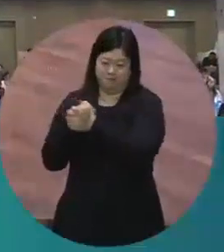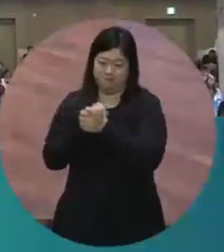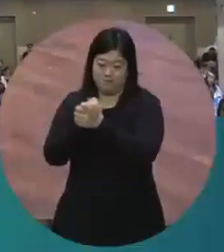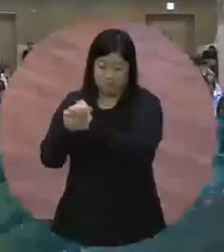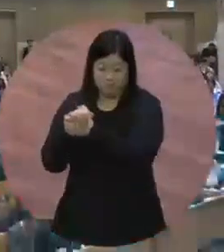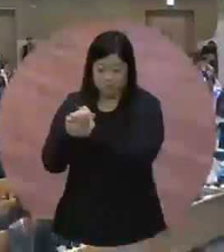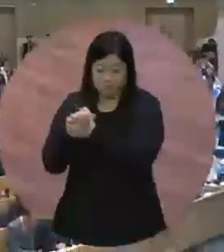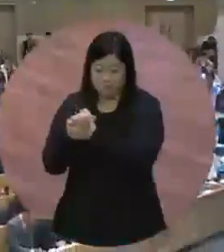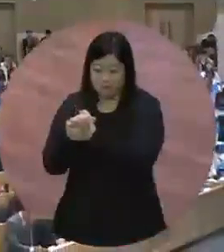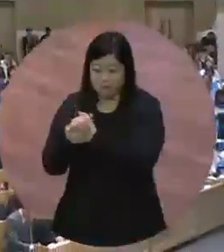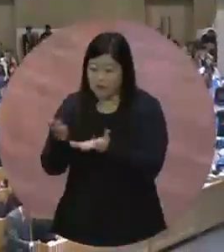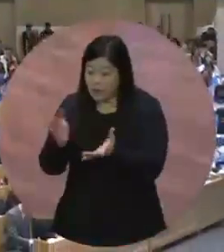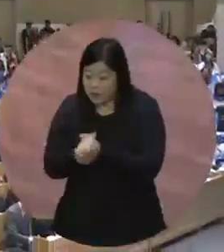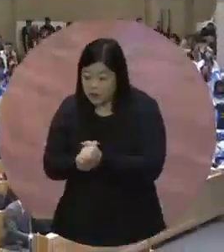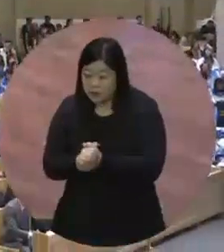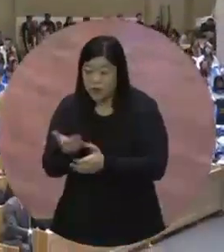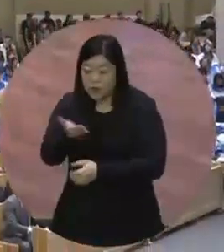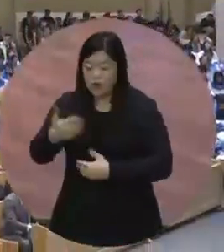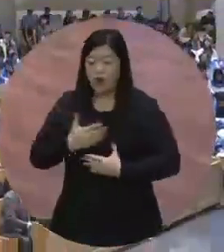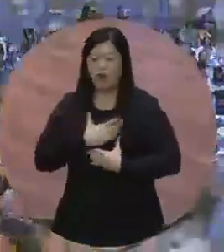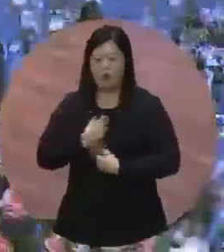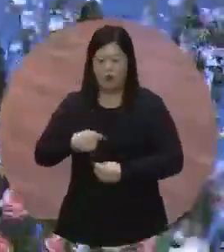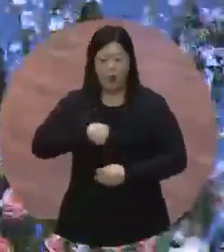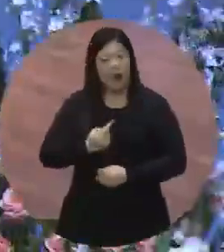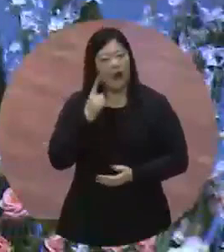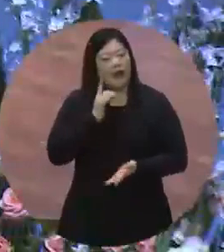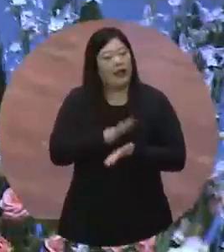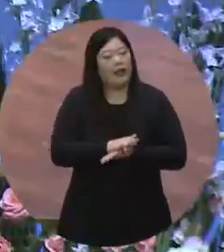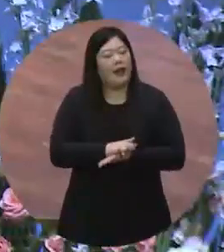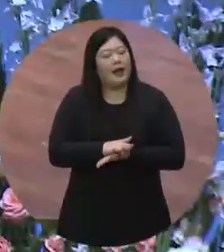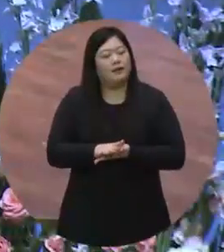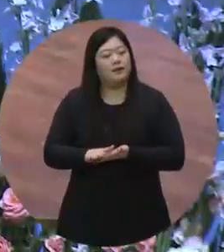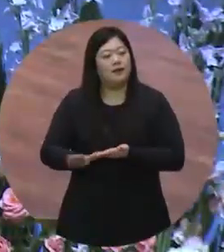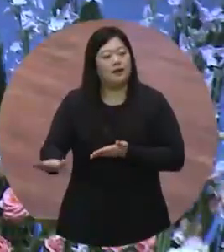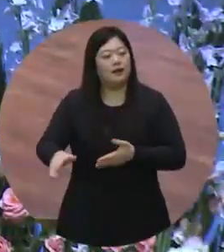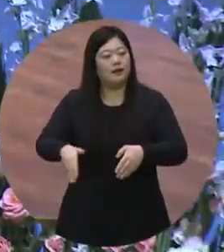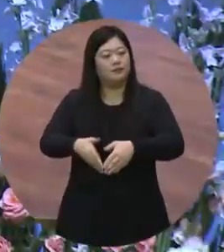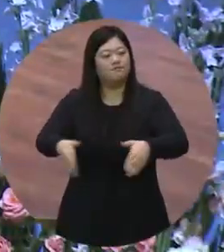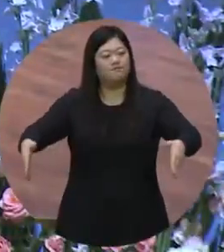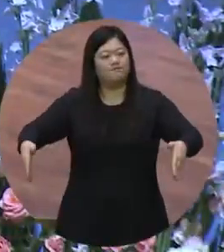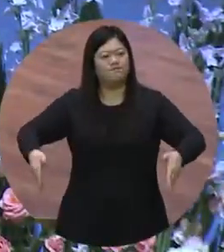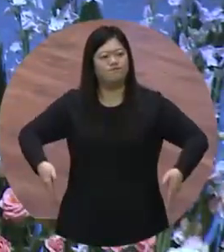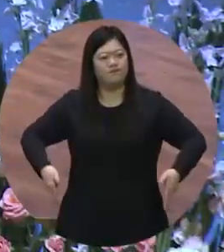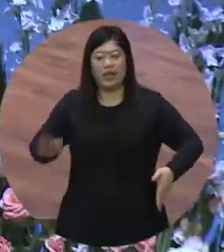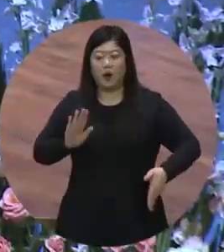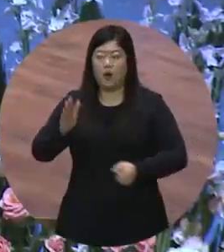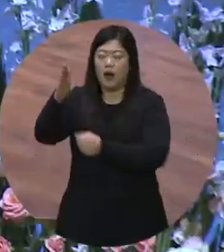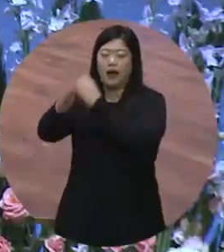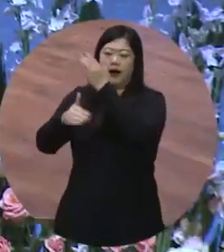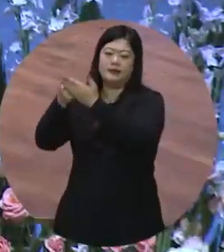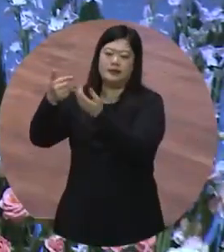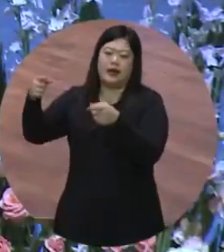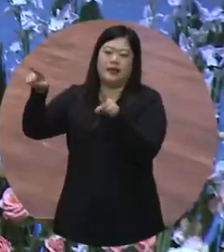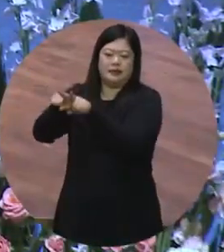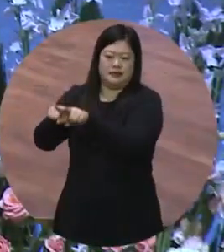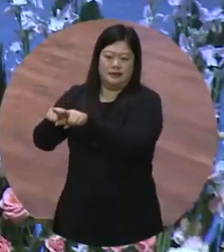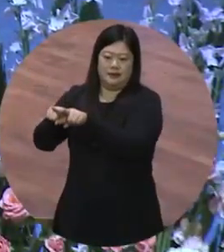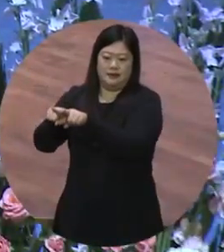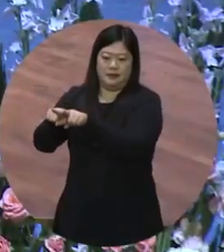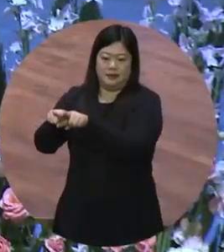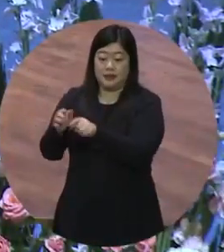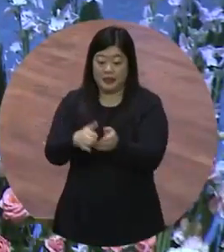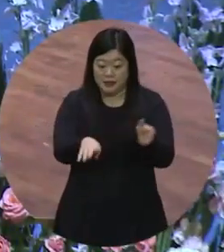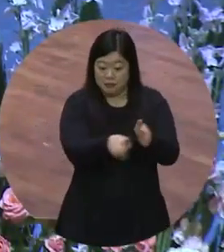아멘. 하나님과 화평을 누리자. 하나님과 화평이. 하나님과 원수 되지 말고. 불신자는 하나님과